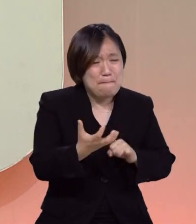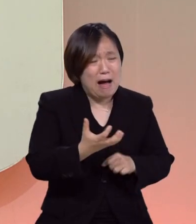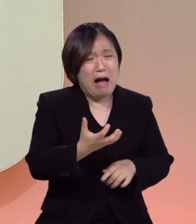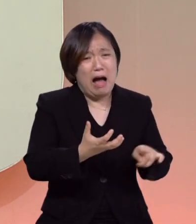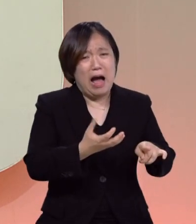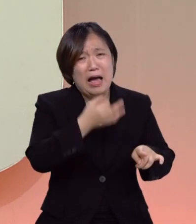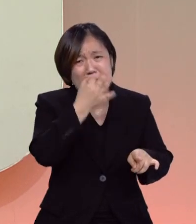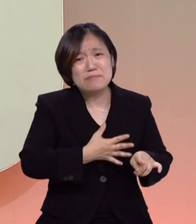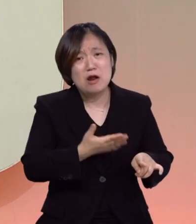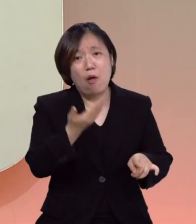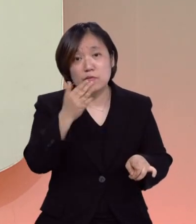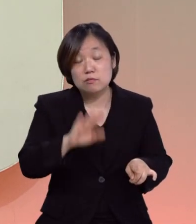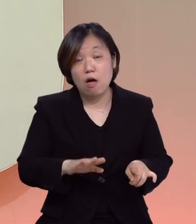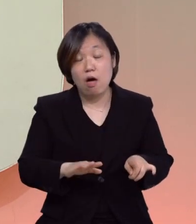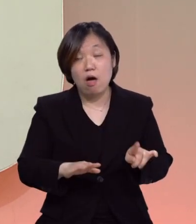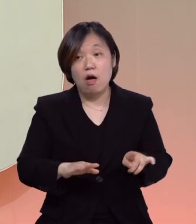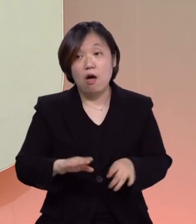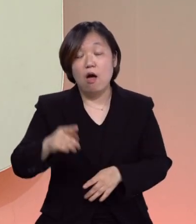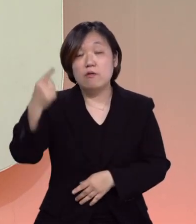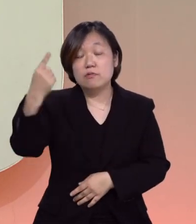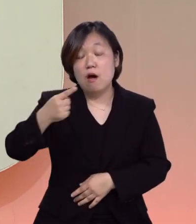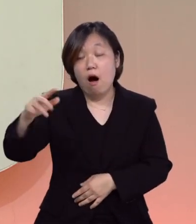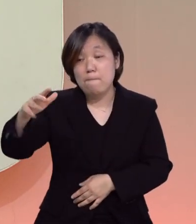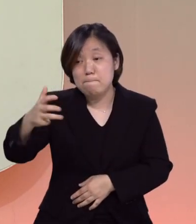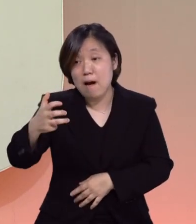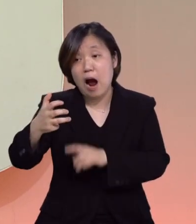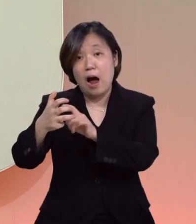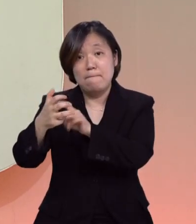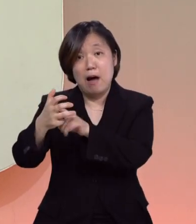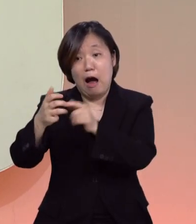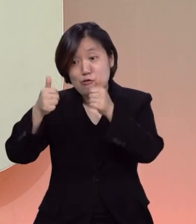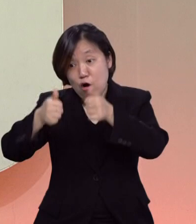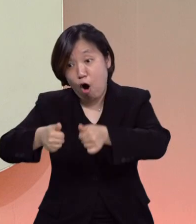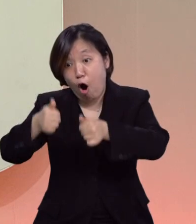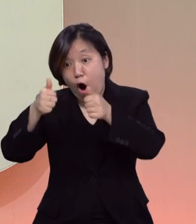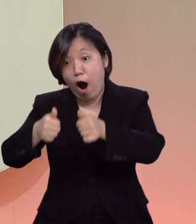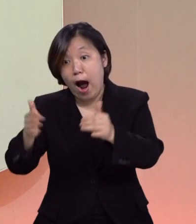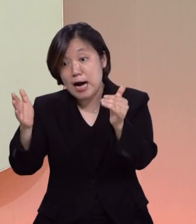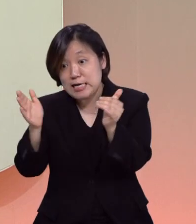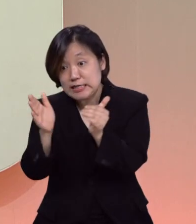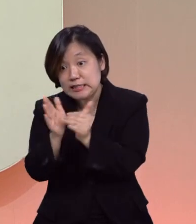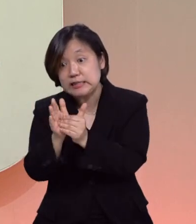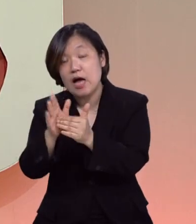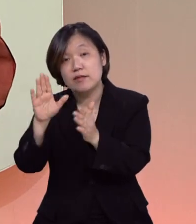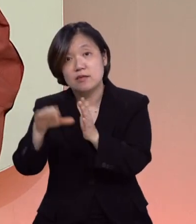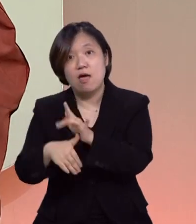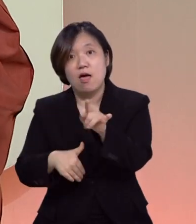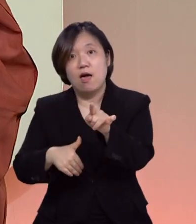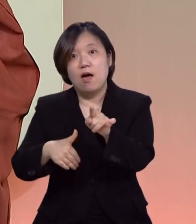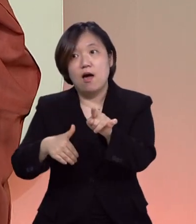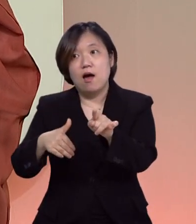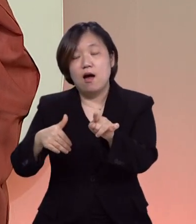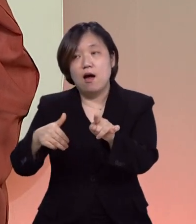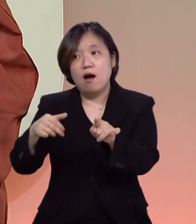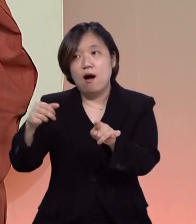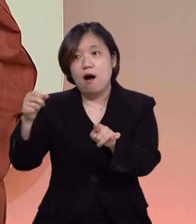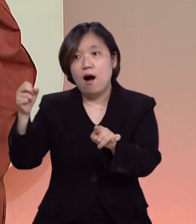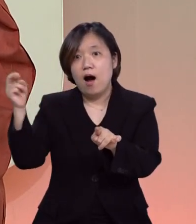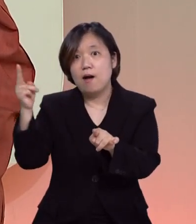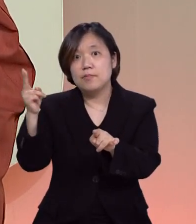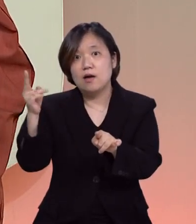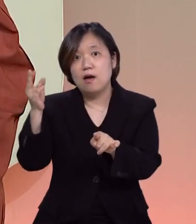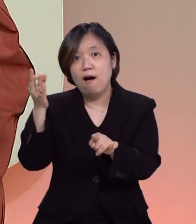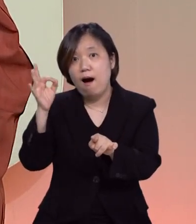넘어가는 순간 그동안 내 몸뚱아리에 내가 속고 있었구나라는 뭐 억울한 마음이